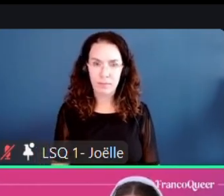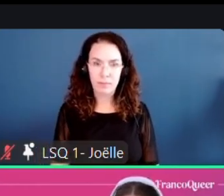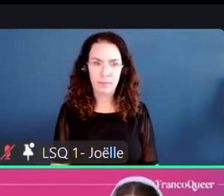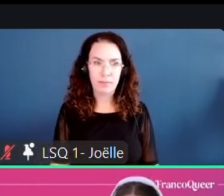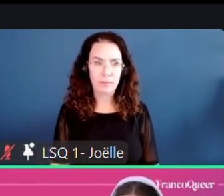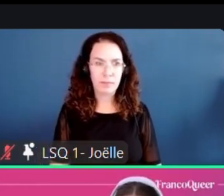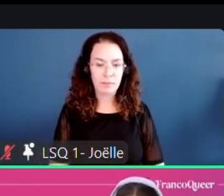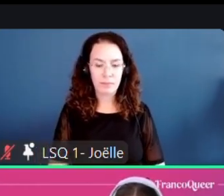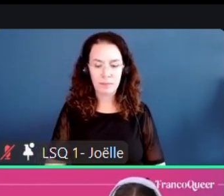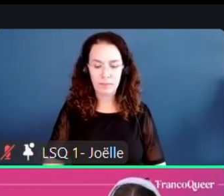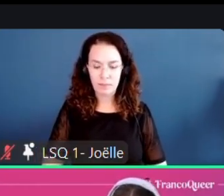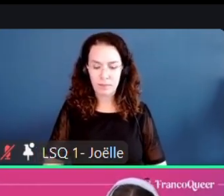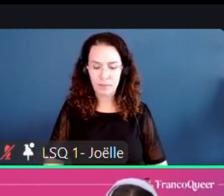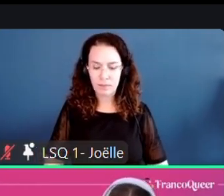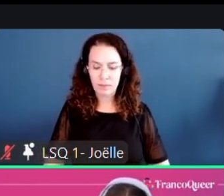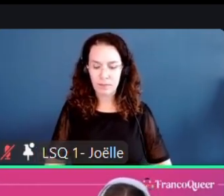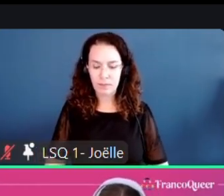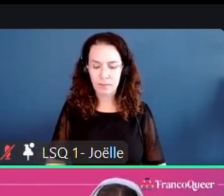donner le signal.